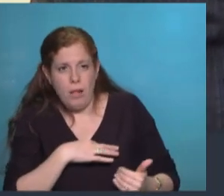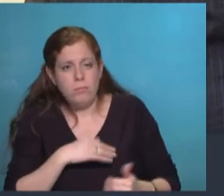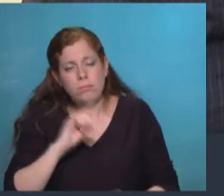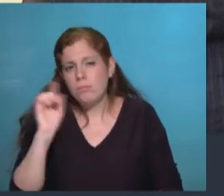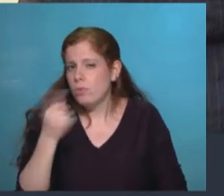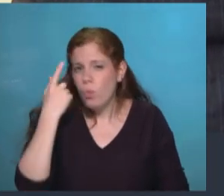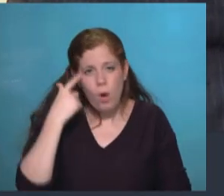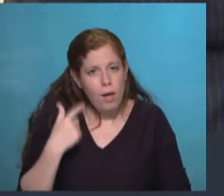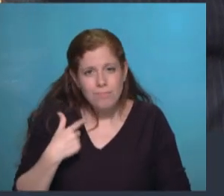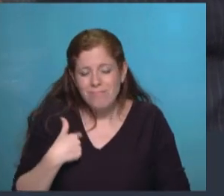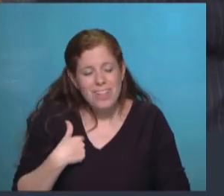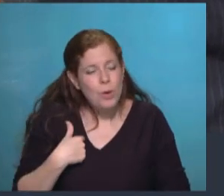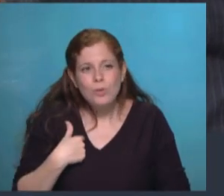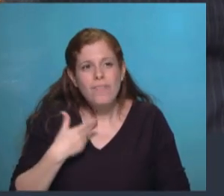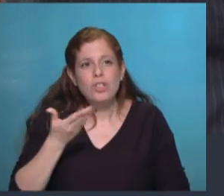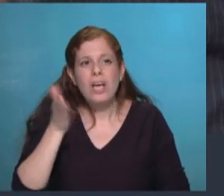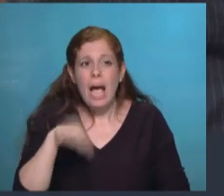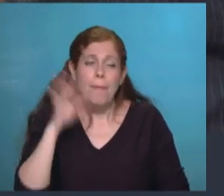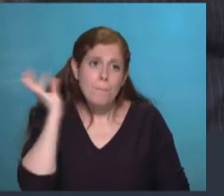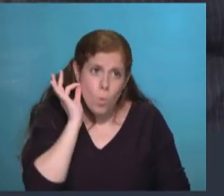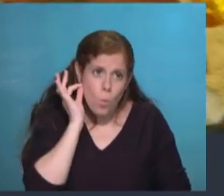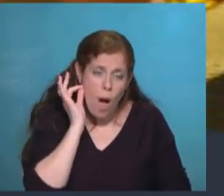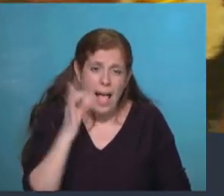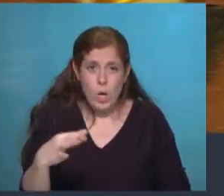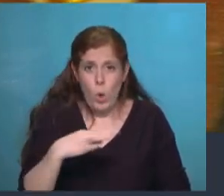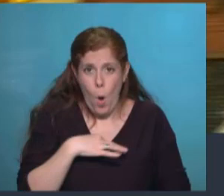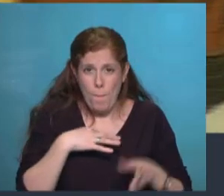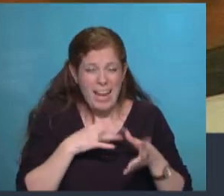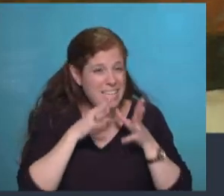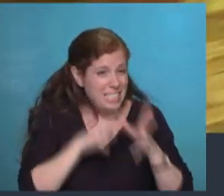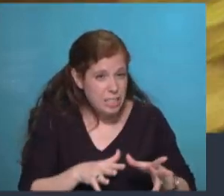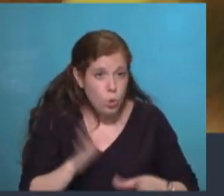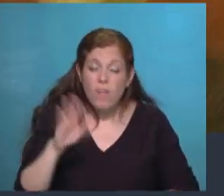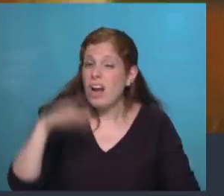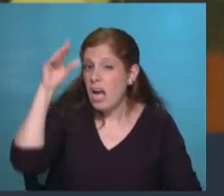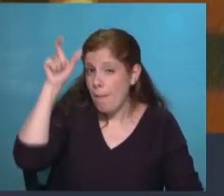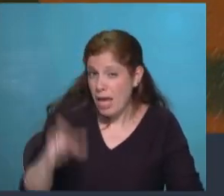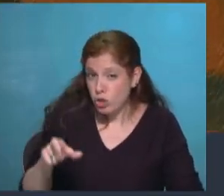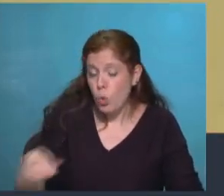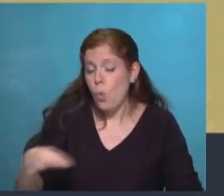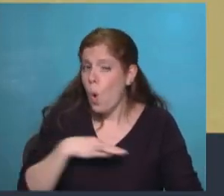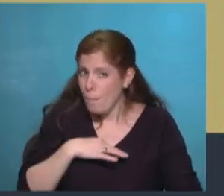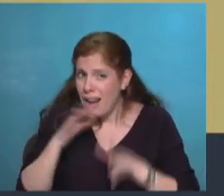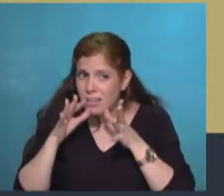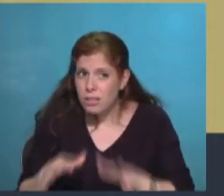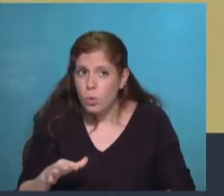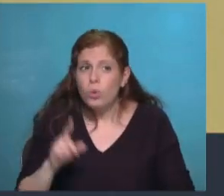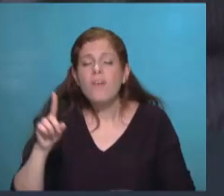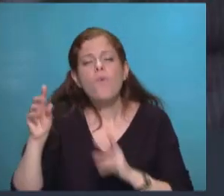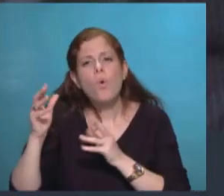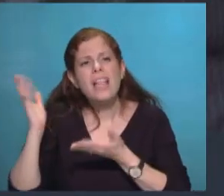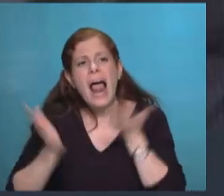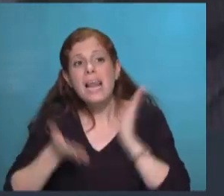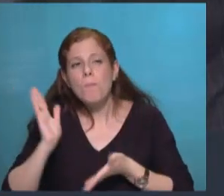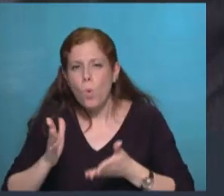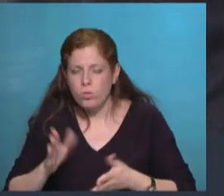חושבת שגם הבחורה הזאת היא קורבן הגזענות, אבל גם האיש הזה הוא קורבן הגזענות, והוא מעביר את